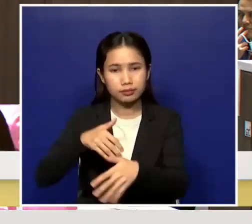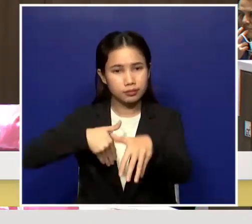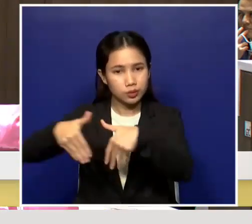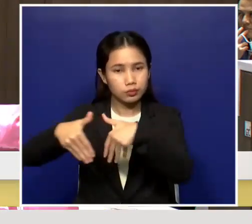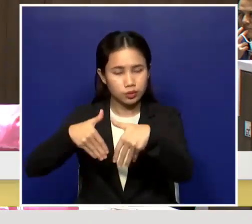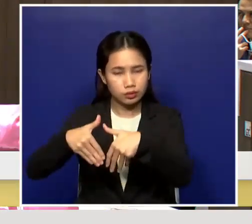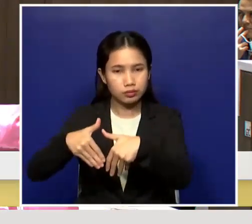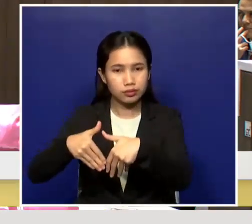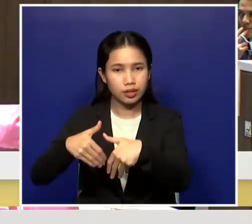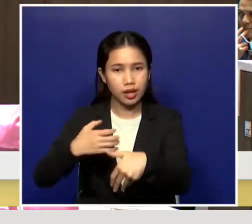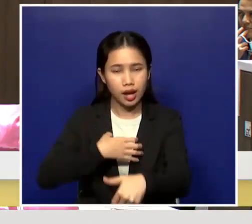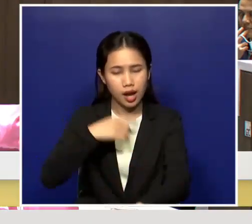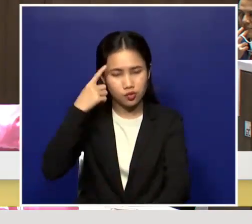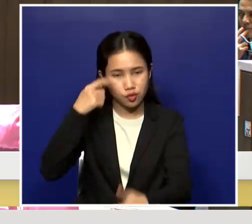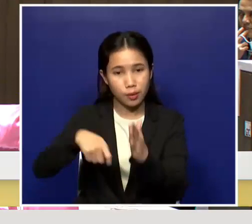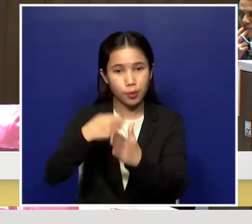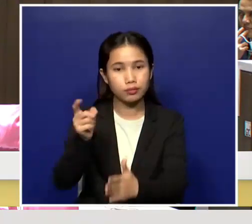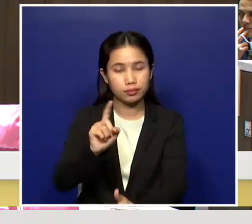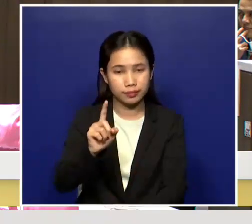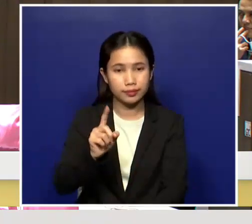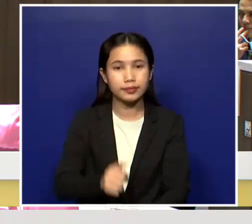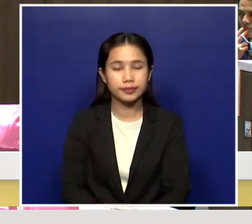เบื้องหลังเนี่ยมันเกิดจากอะไร